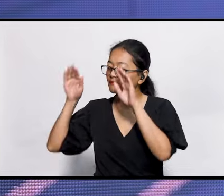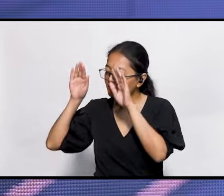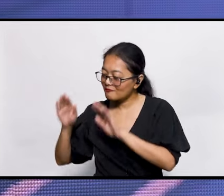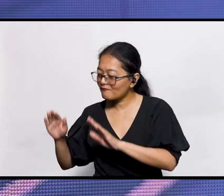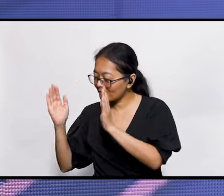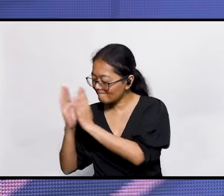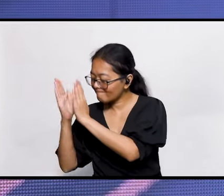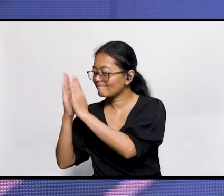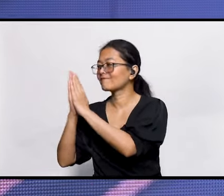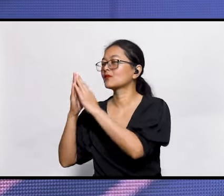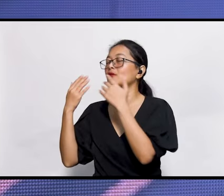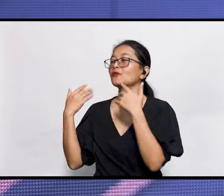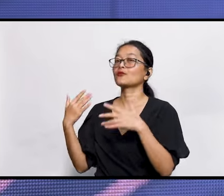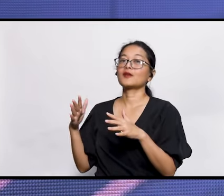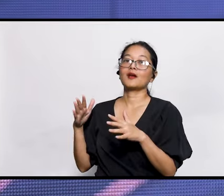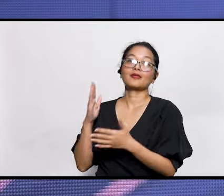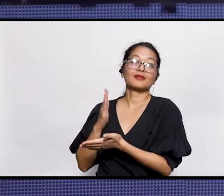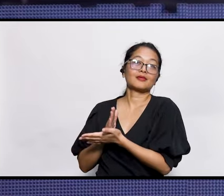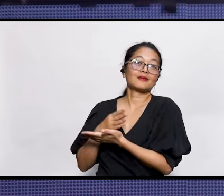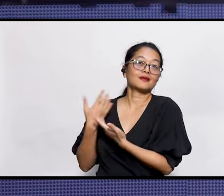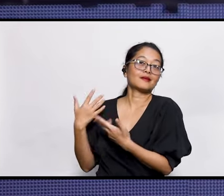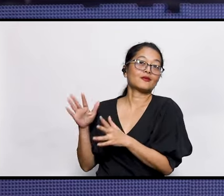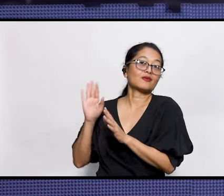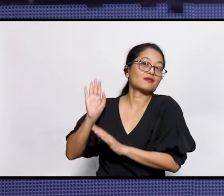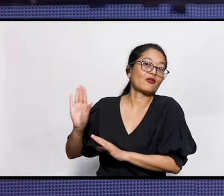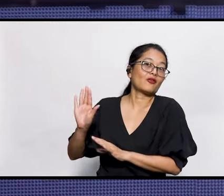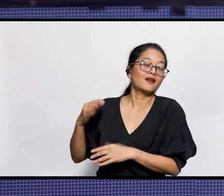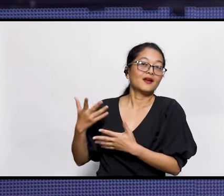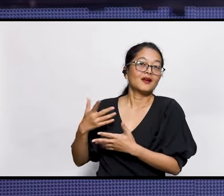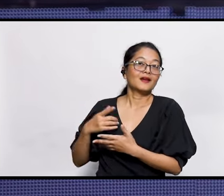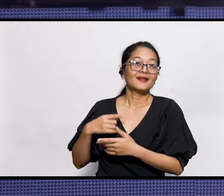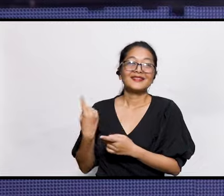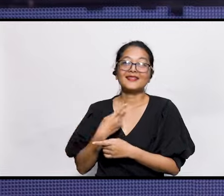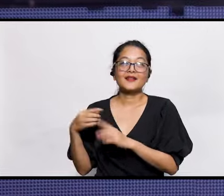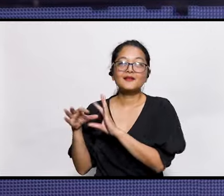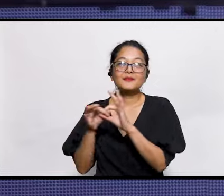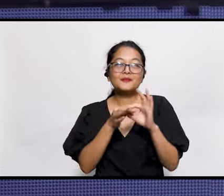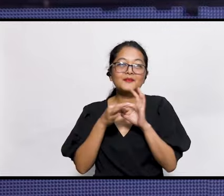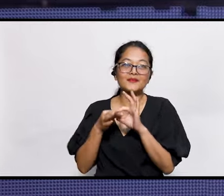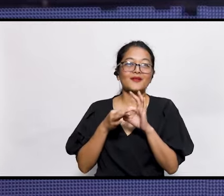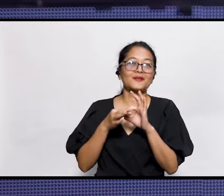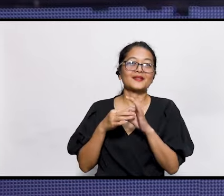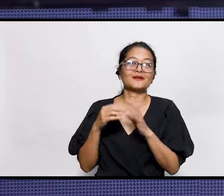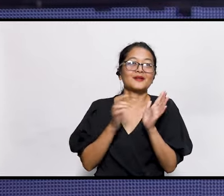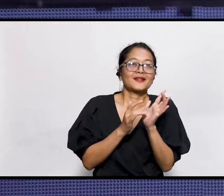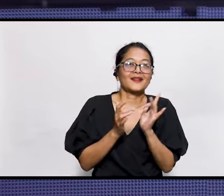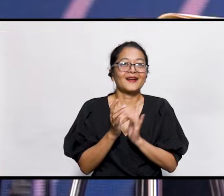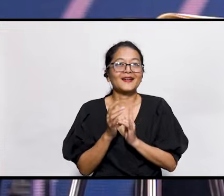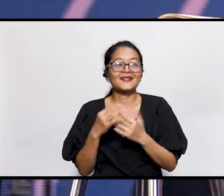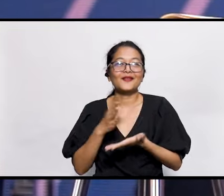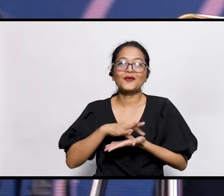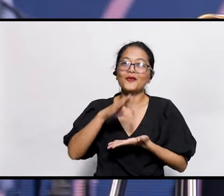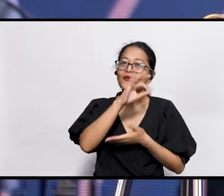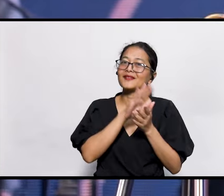Worship anda tidak encounter dengan Christ anda tidak encounter dengan The Holy spirit